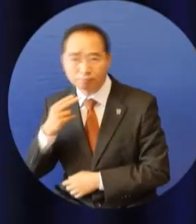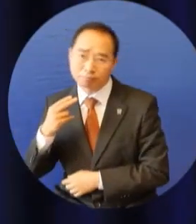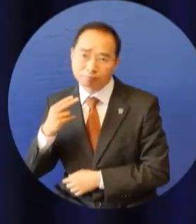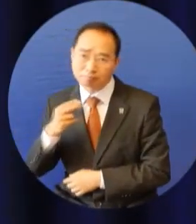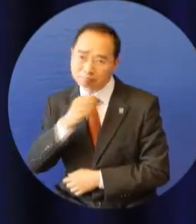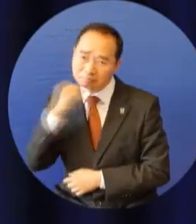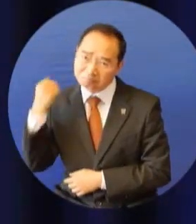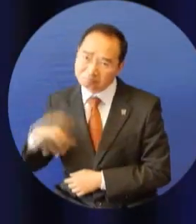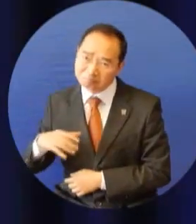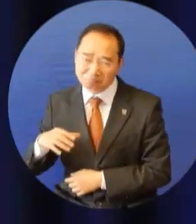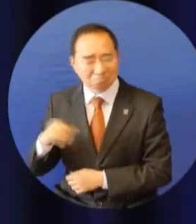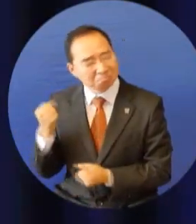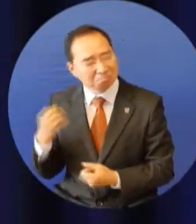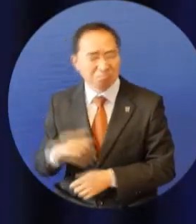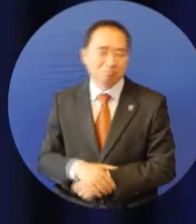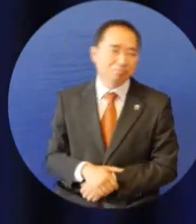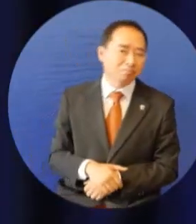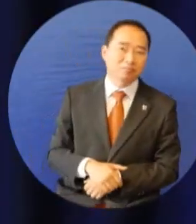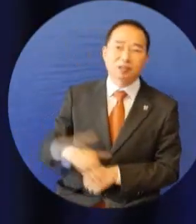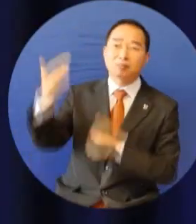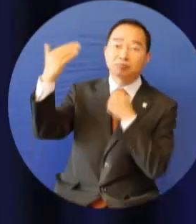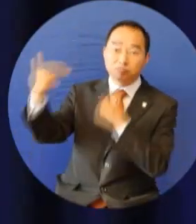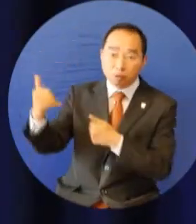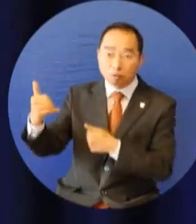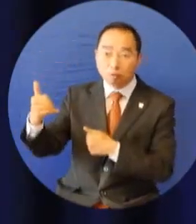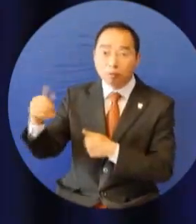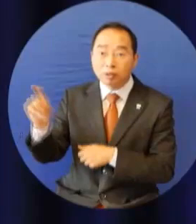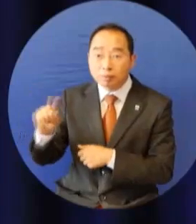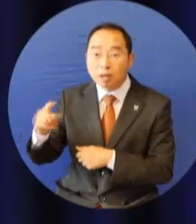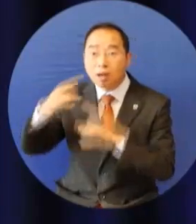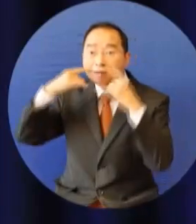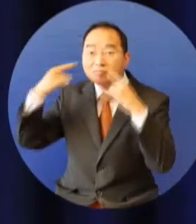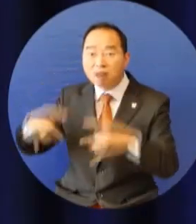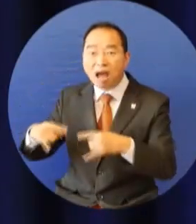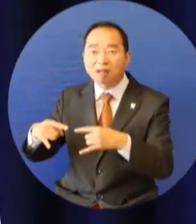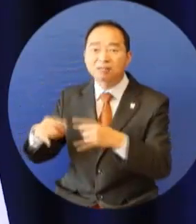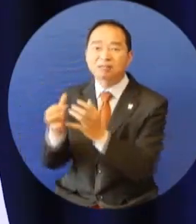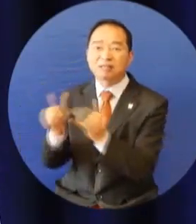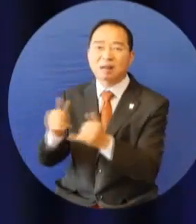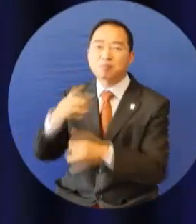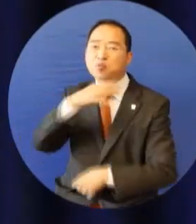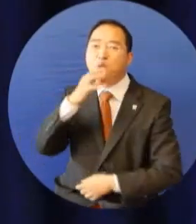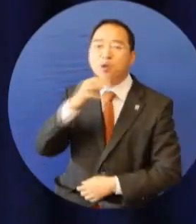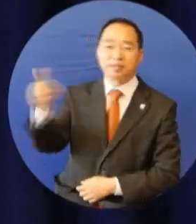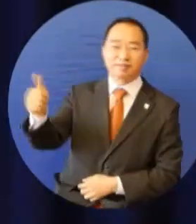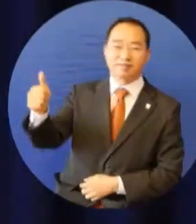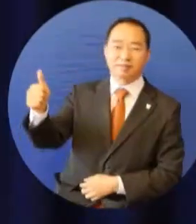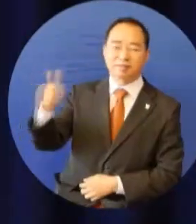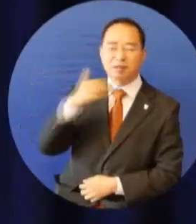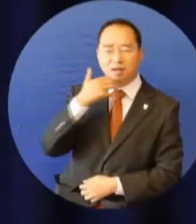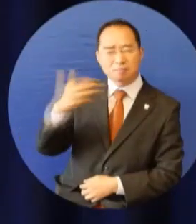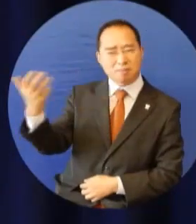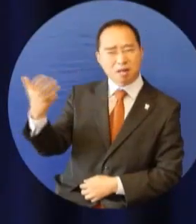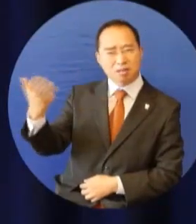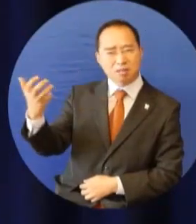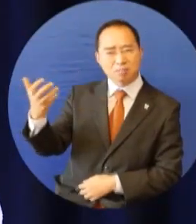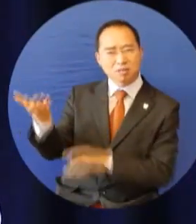맛이 없었나? 그러고 말했거든. 네. 그랬더니 불러. 그래서 딱 갔어요. 프랑스